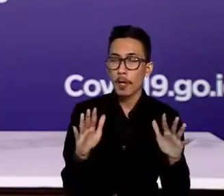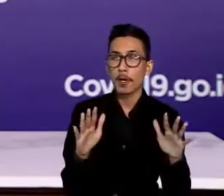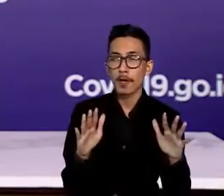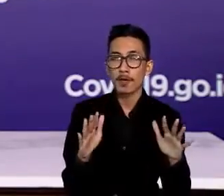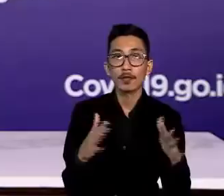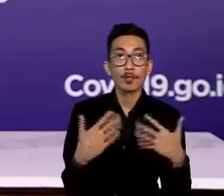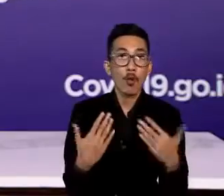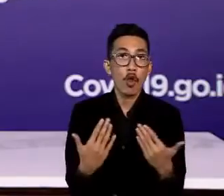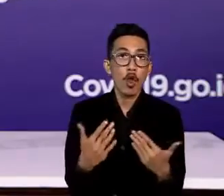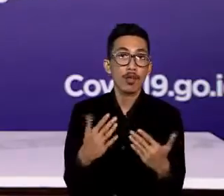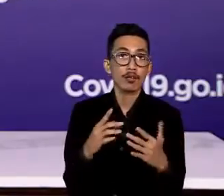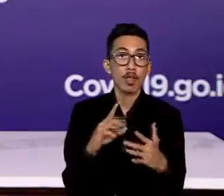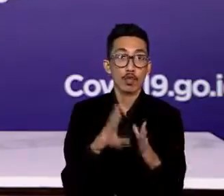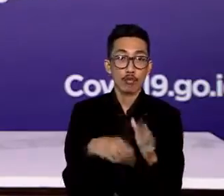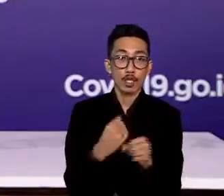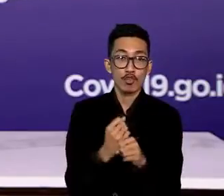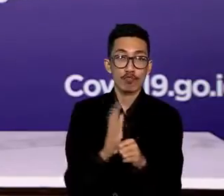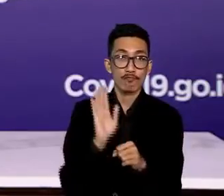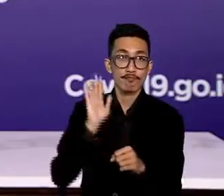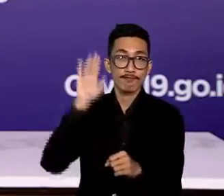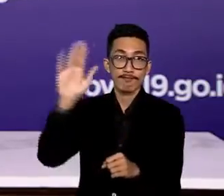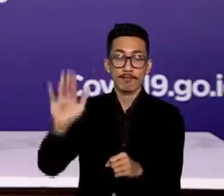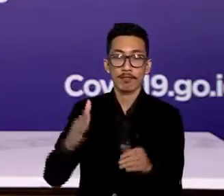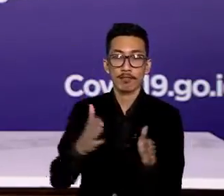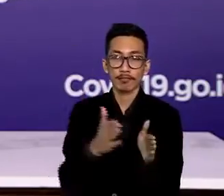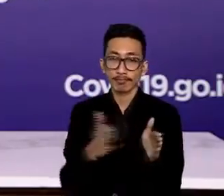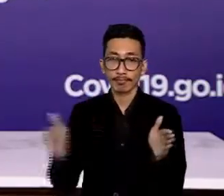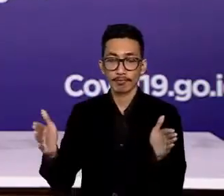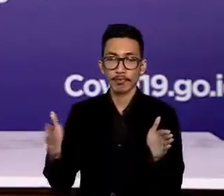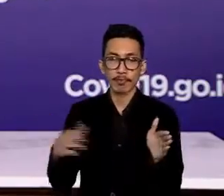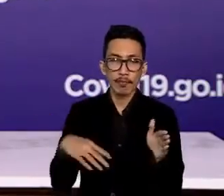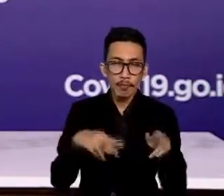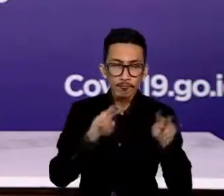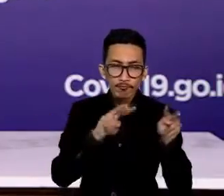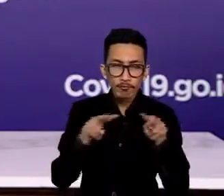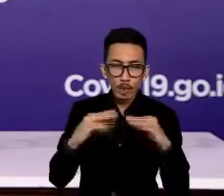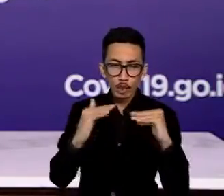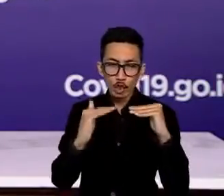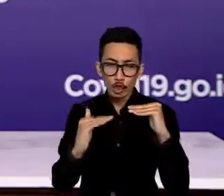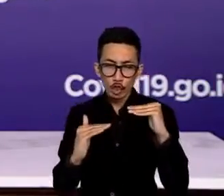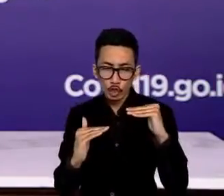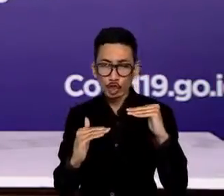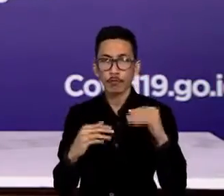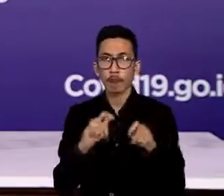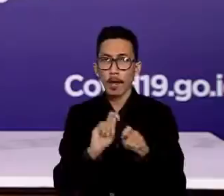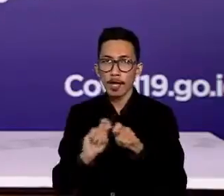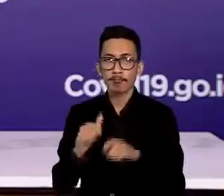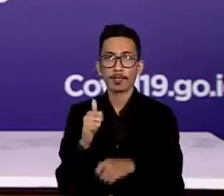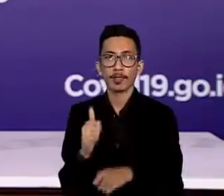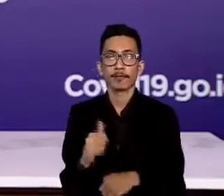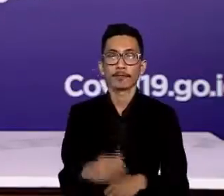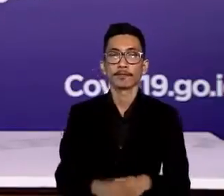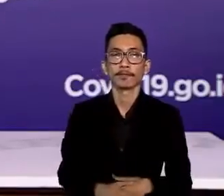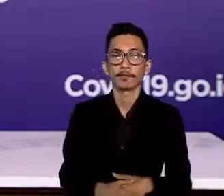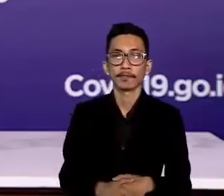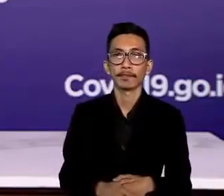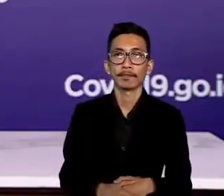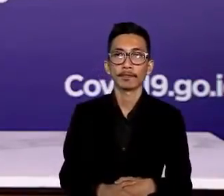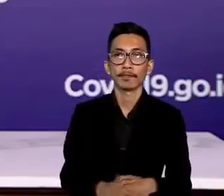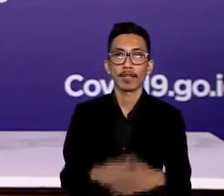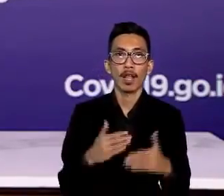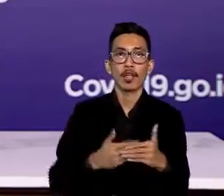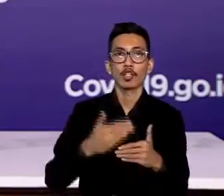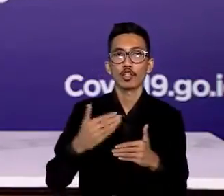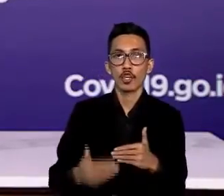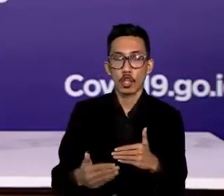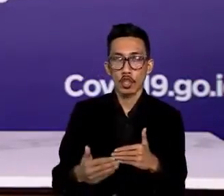Minggu kedepan kita akan terus melihat perbaikan Hai selanjutnya saya akan menjelaskan perubahan